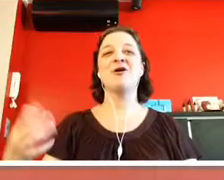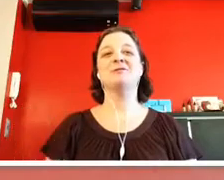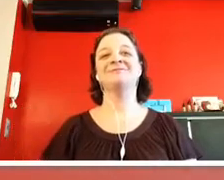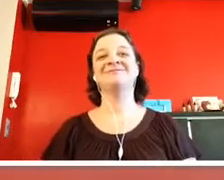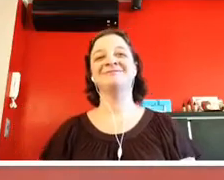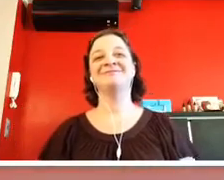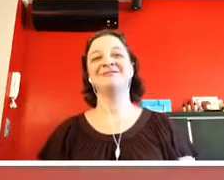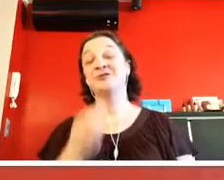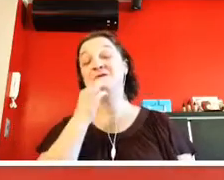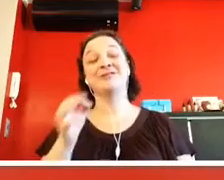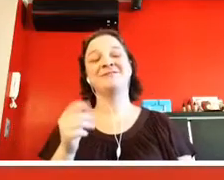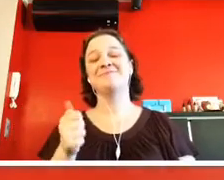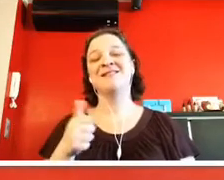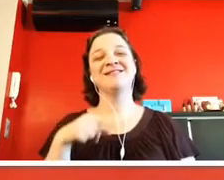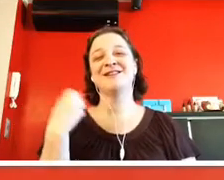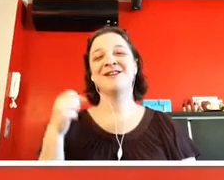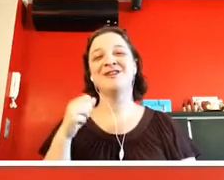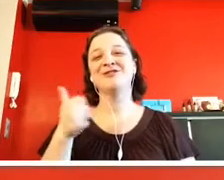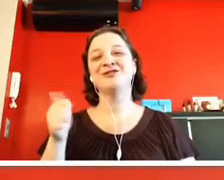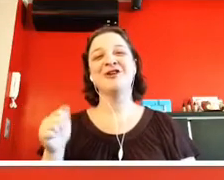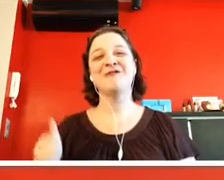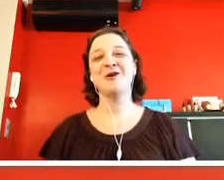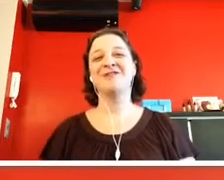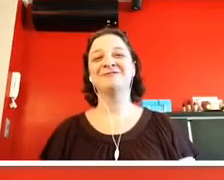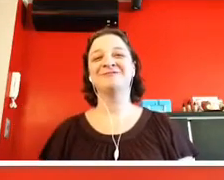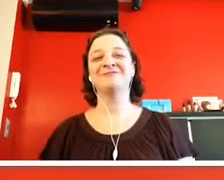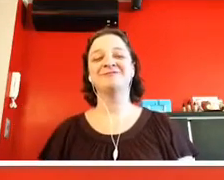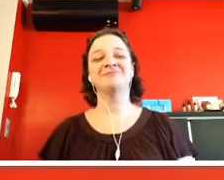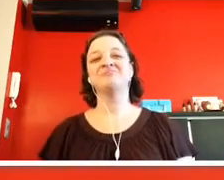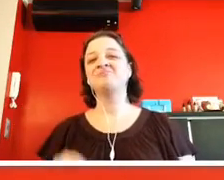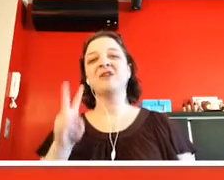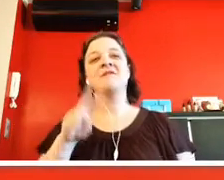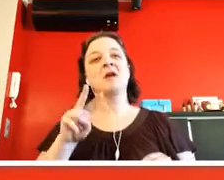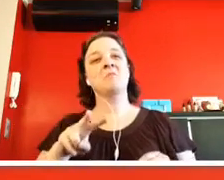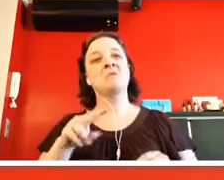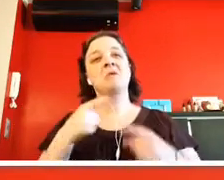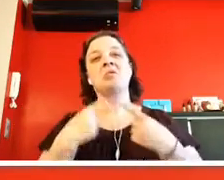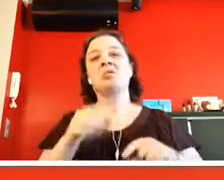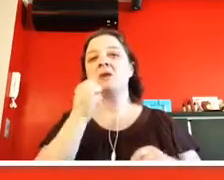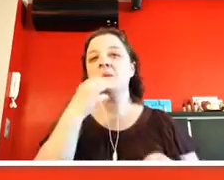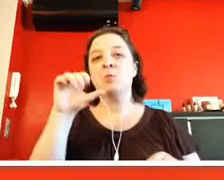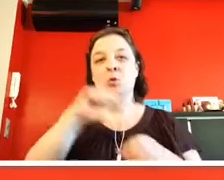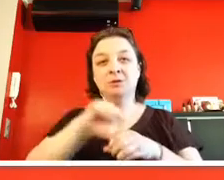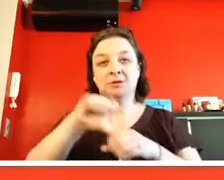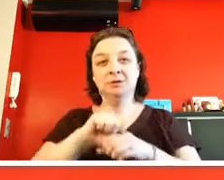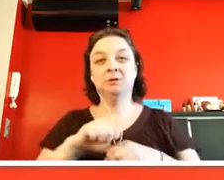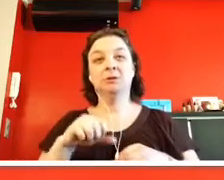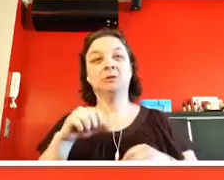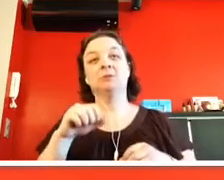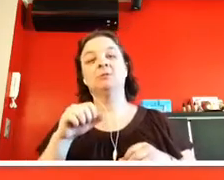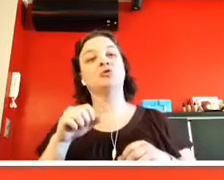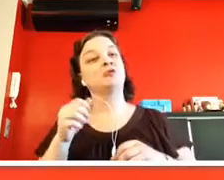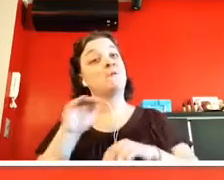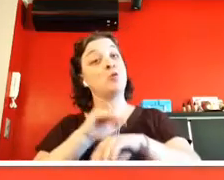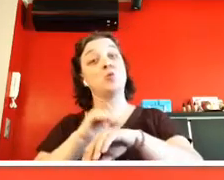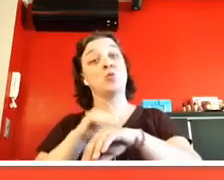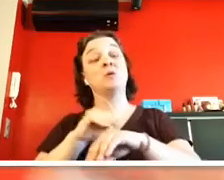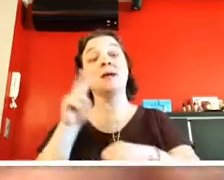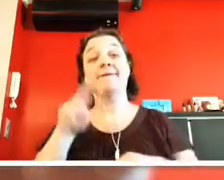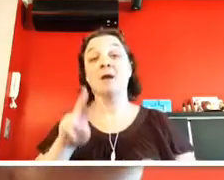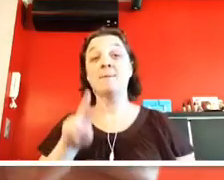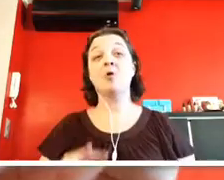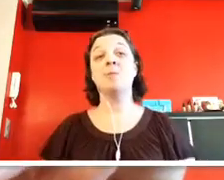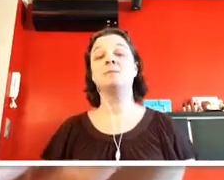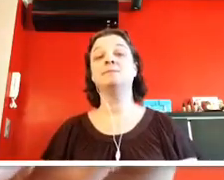Une belle vapeur. De toute façon, je le dis à chaque fois, ça, quasiment. Donc, non, vraiment un très, très bon liquide, l'Alexander. Je